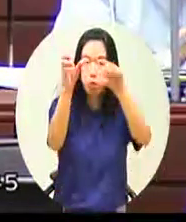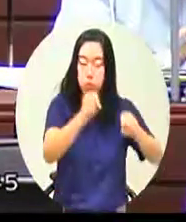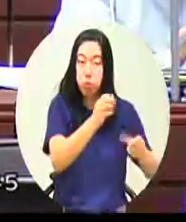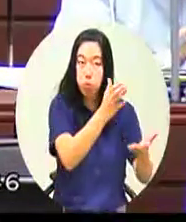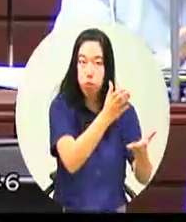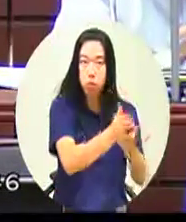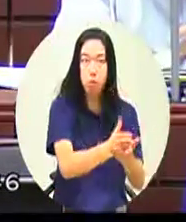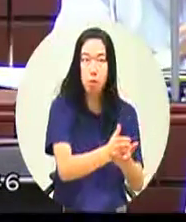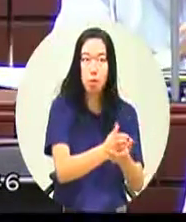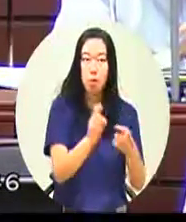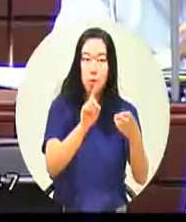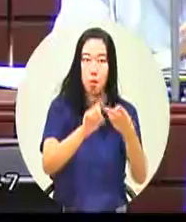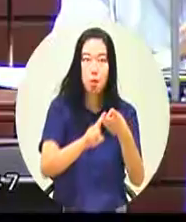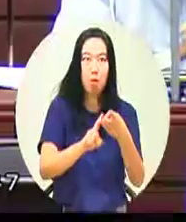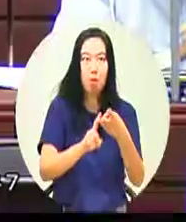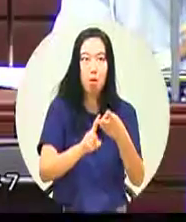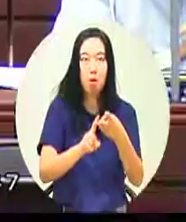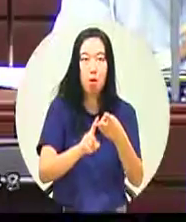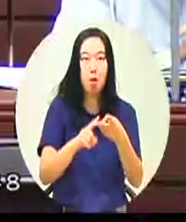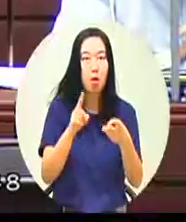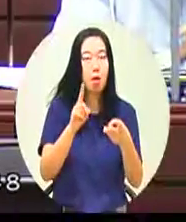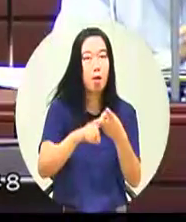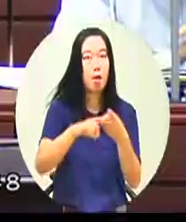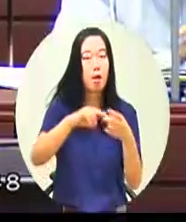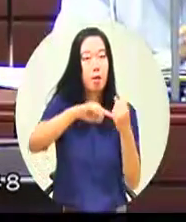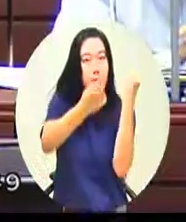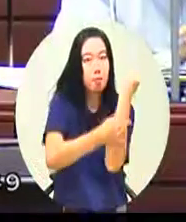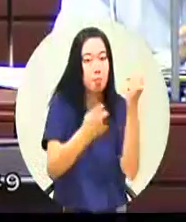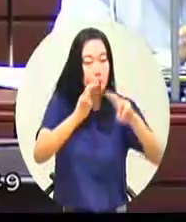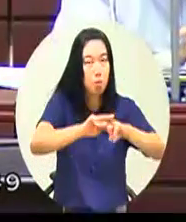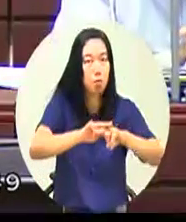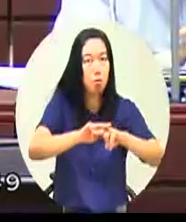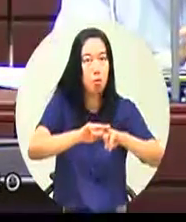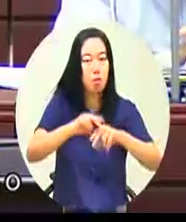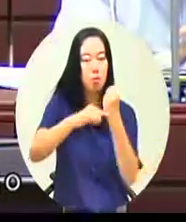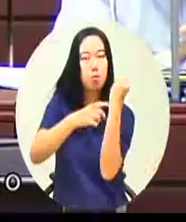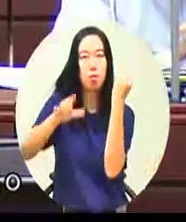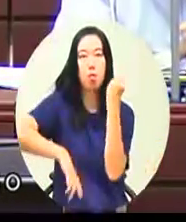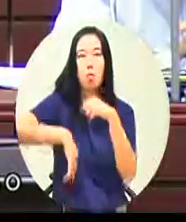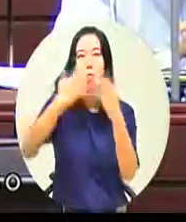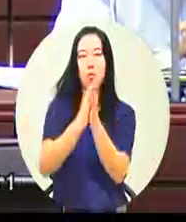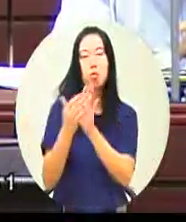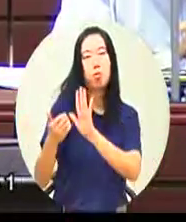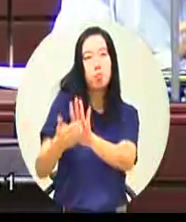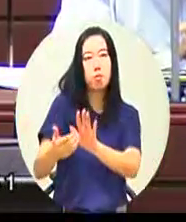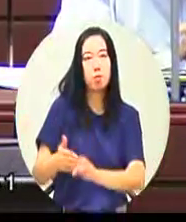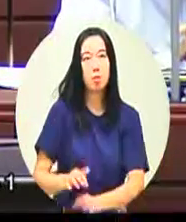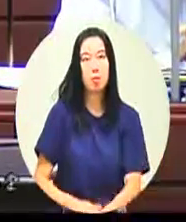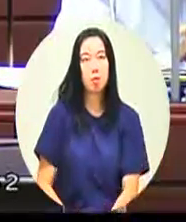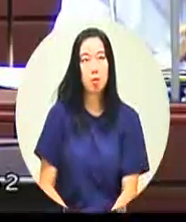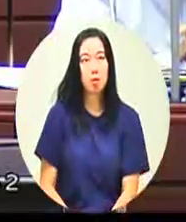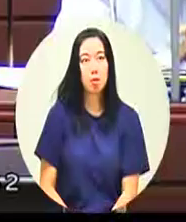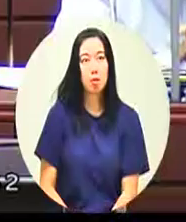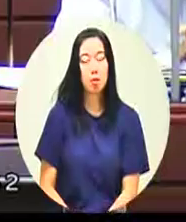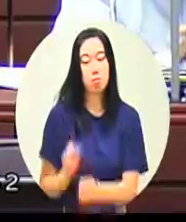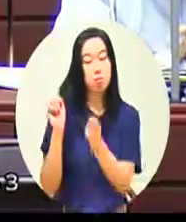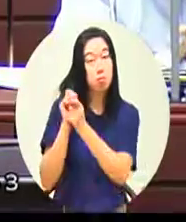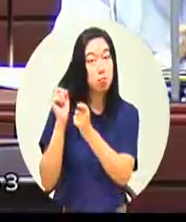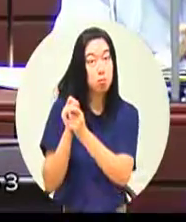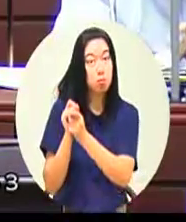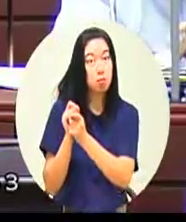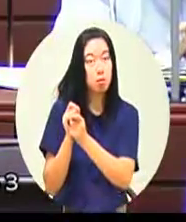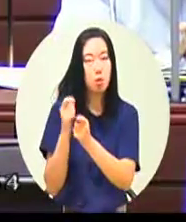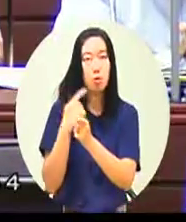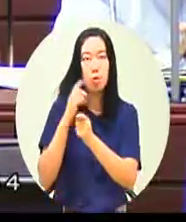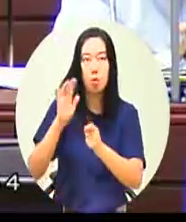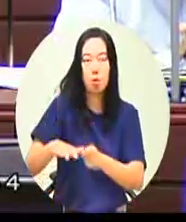们的一个加处分，4次都全部被法院驳回。那我想，我们在近期之内，我们会